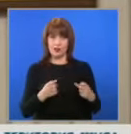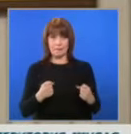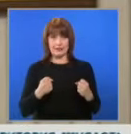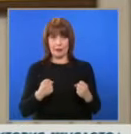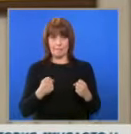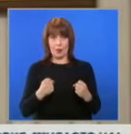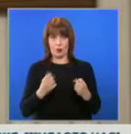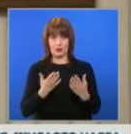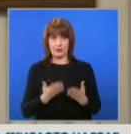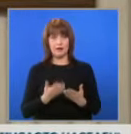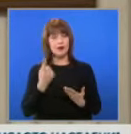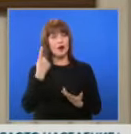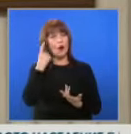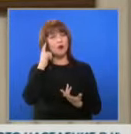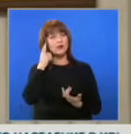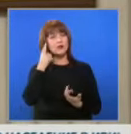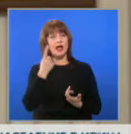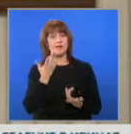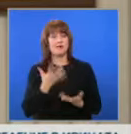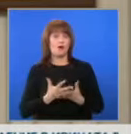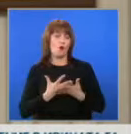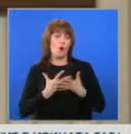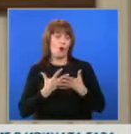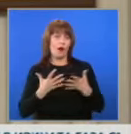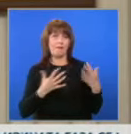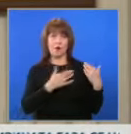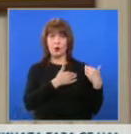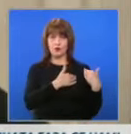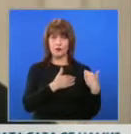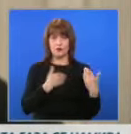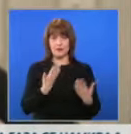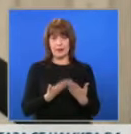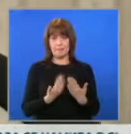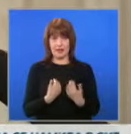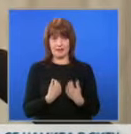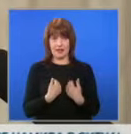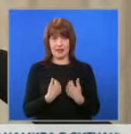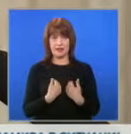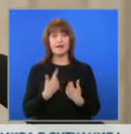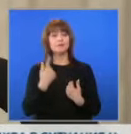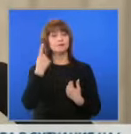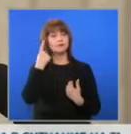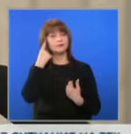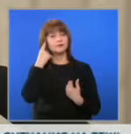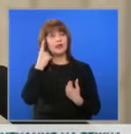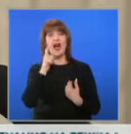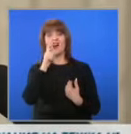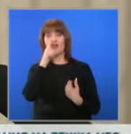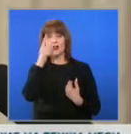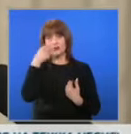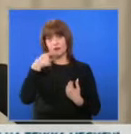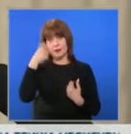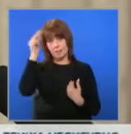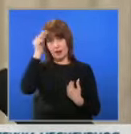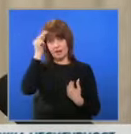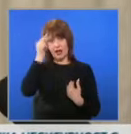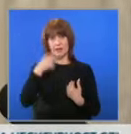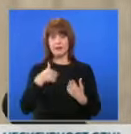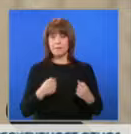стабилността. Осъзнавам колко голяма е отговорността пред мен. Осъзнавам колко важно е за България да има